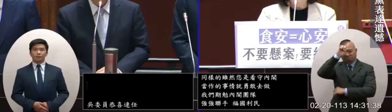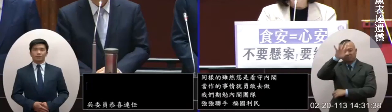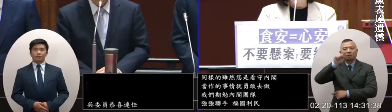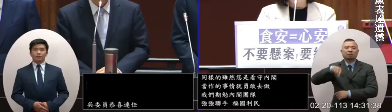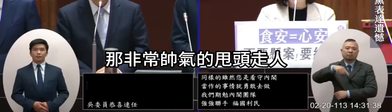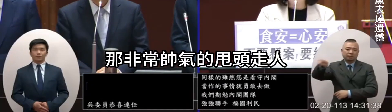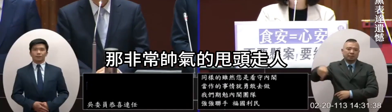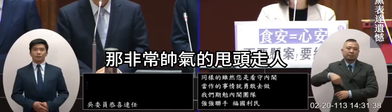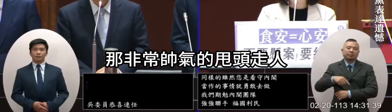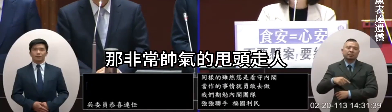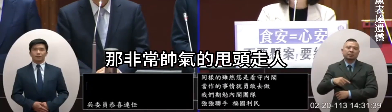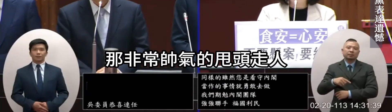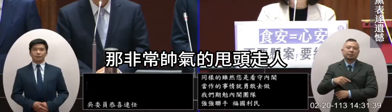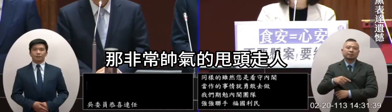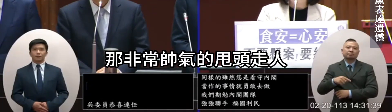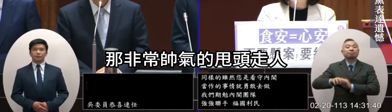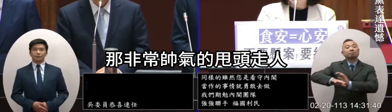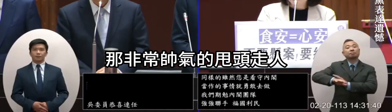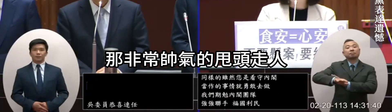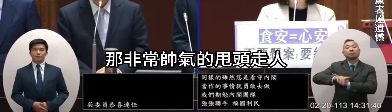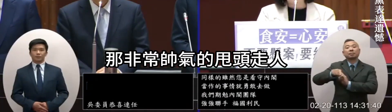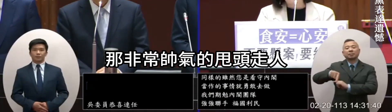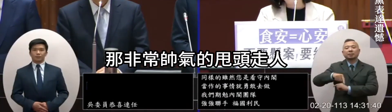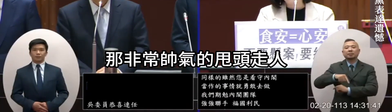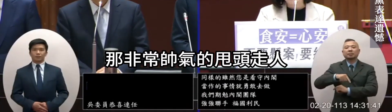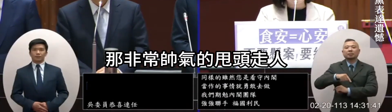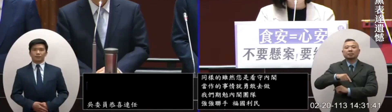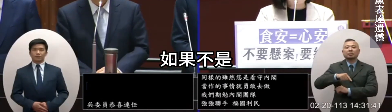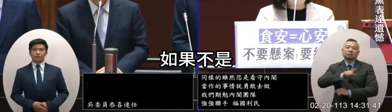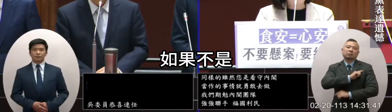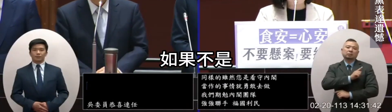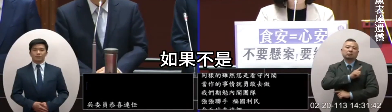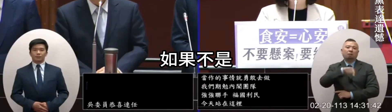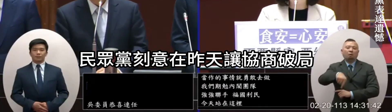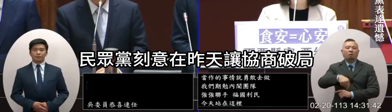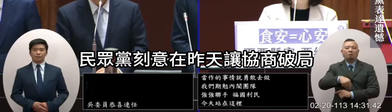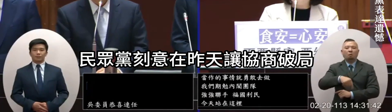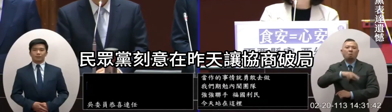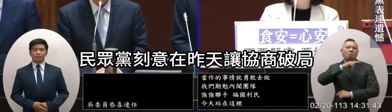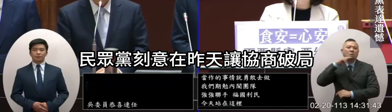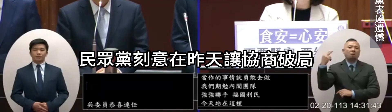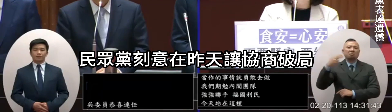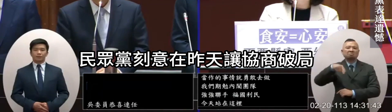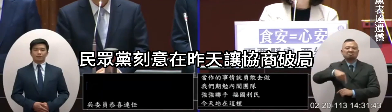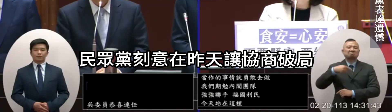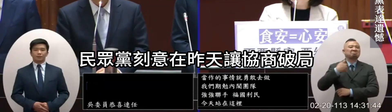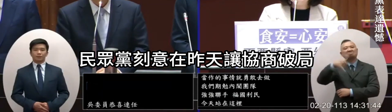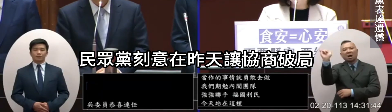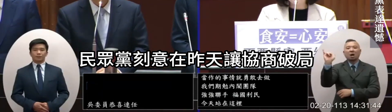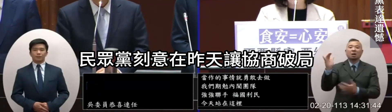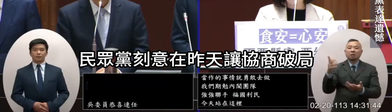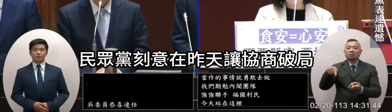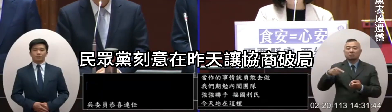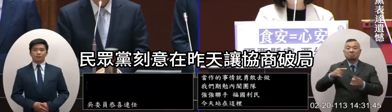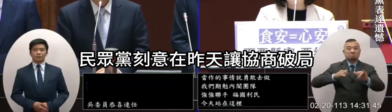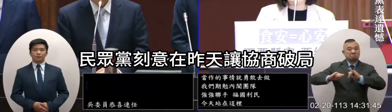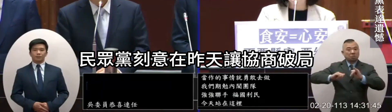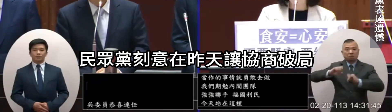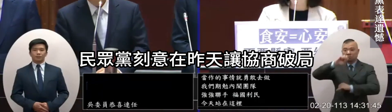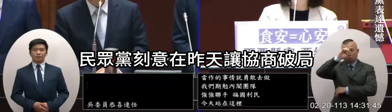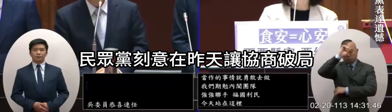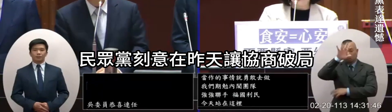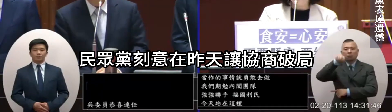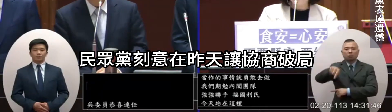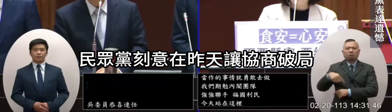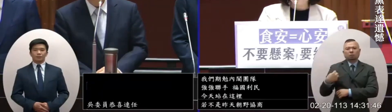鞭那非常帅气的甩头走人，如果不是民众党刻意在昨天让